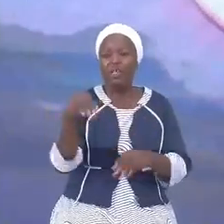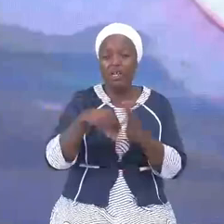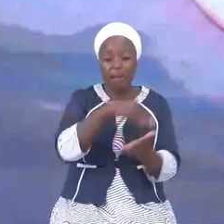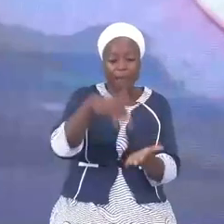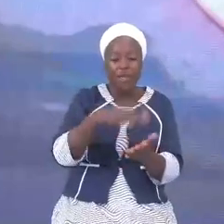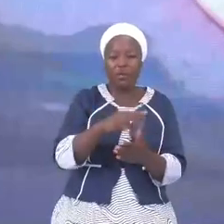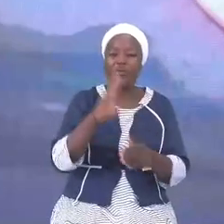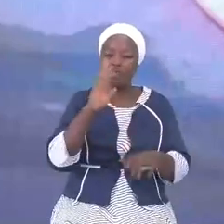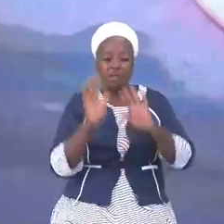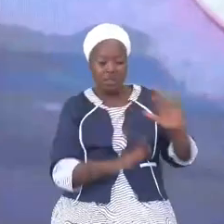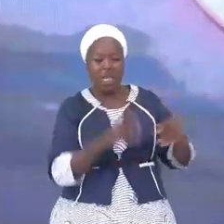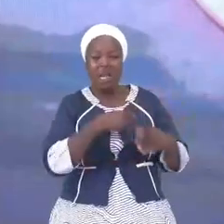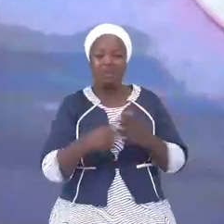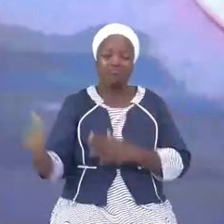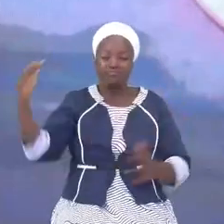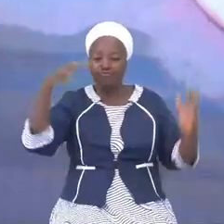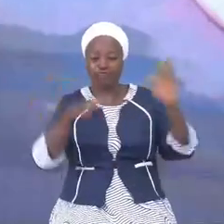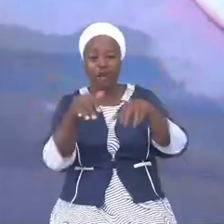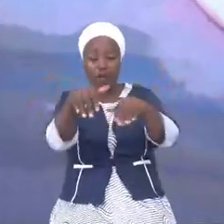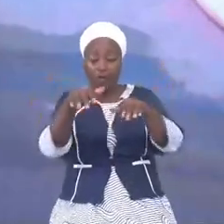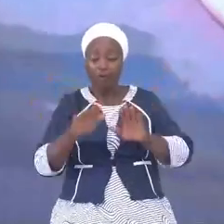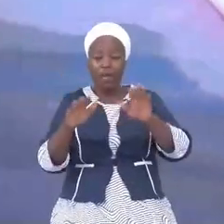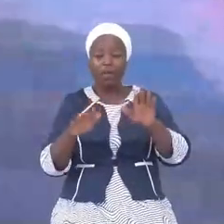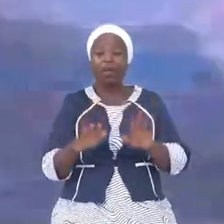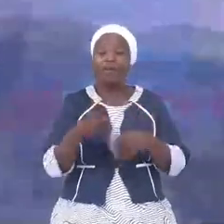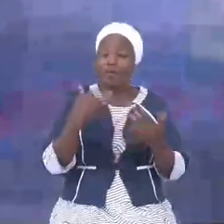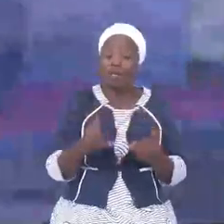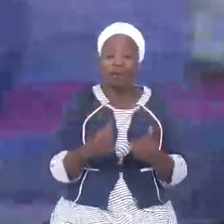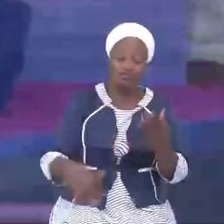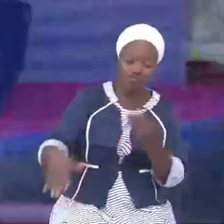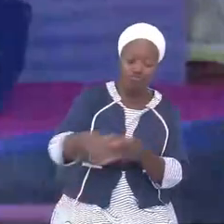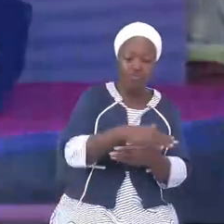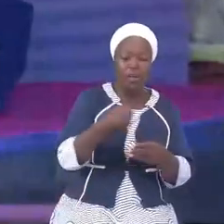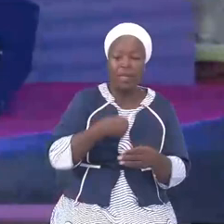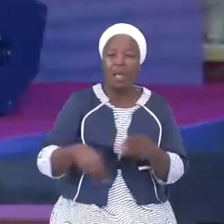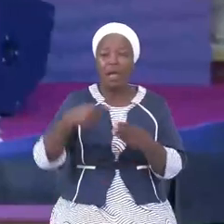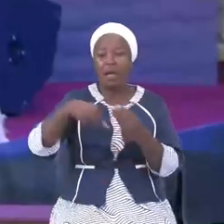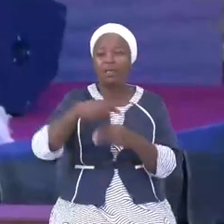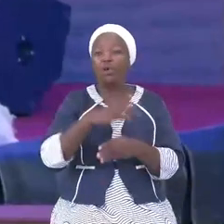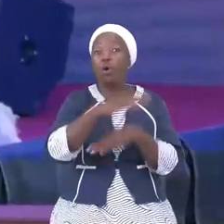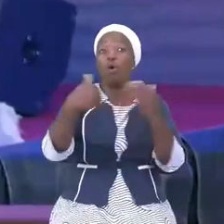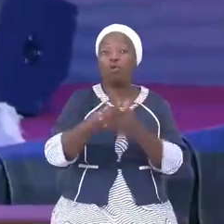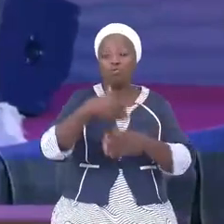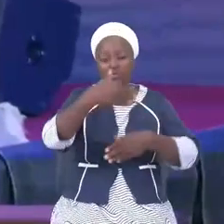d'eau m'ont environné. Toutes les vagues et tous tes flots, toutes tes vagues et tous tes flots ont passé sur